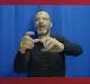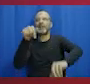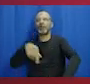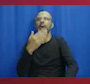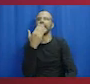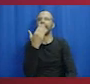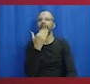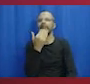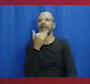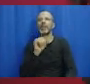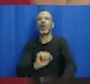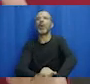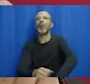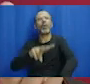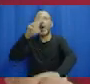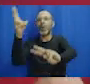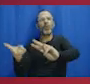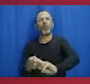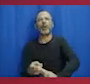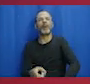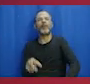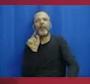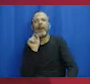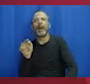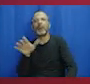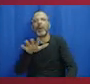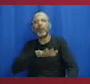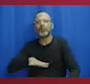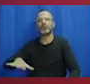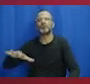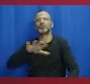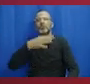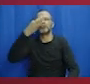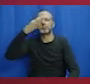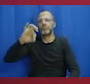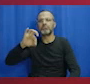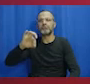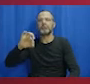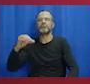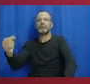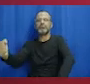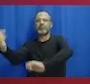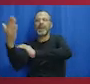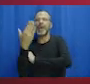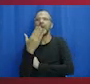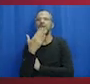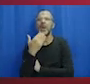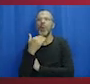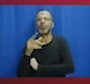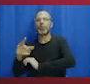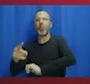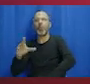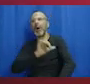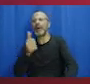المجتمع الإسرائيلي أو حتى في العالم أنه هن مجتمع مفضل. العرق اليهودي هو